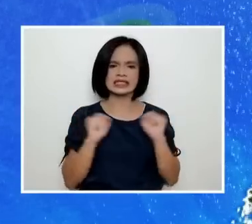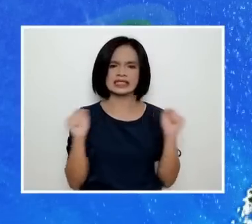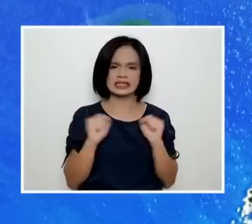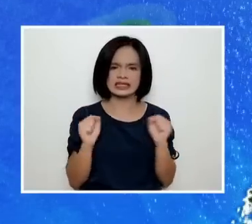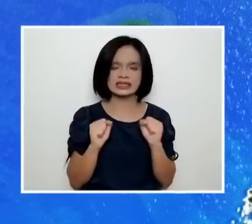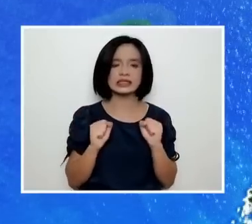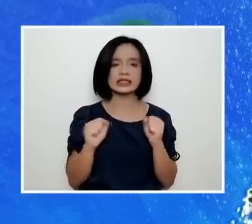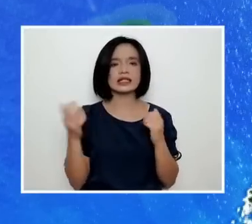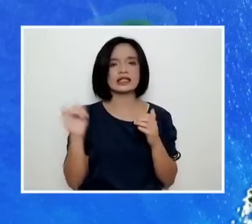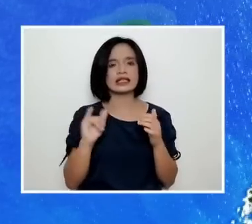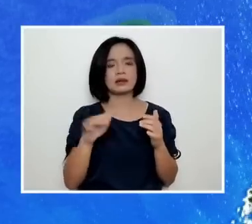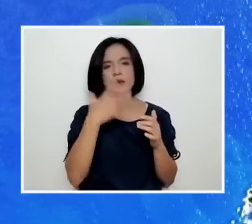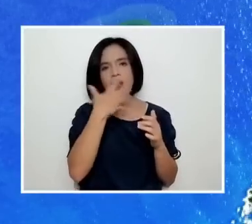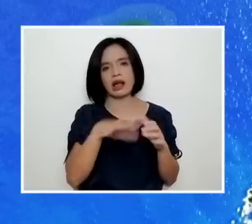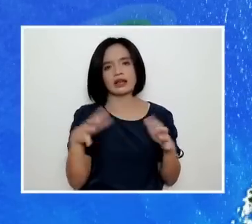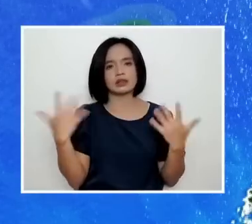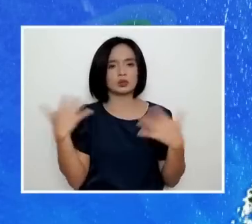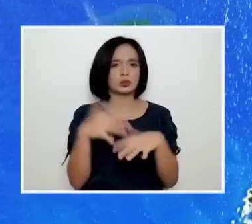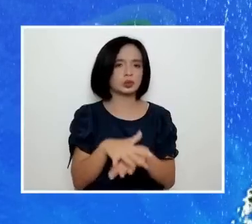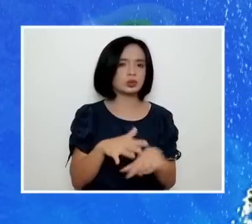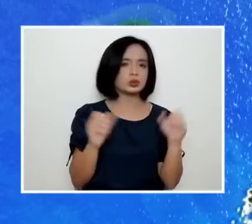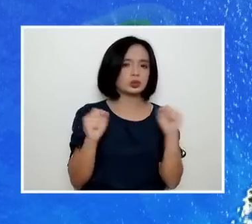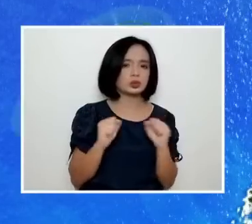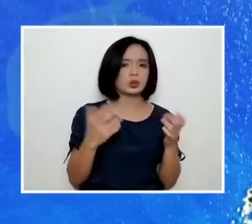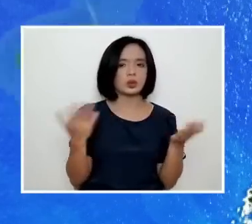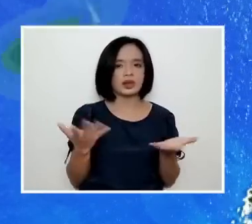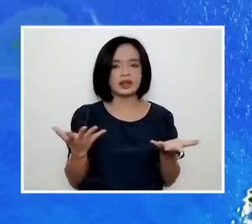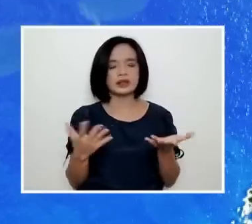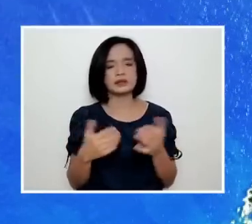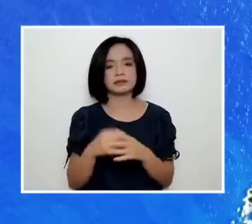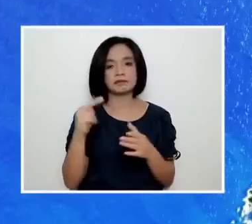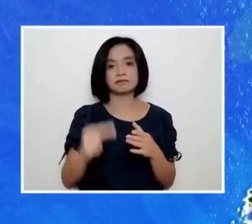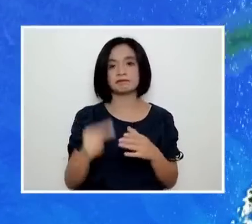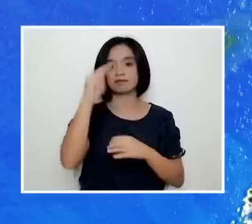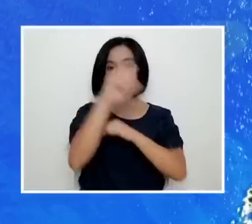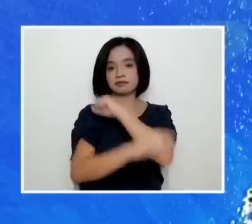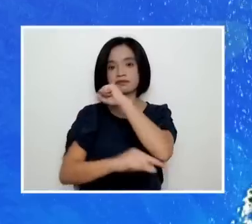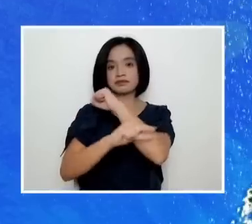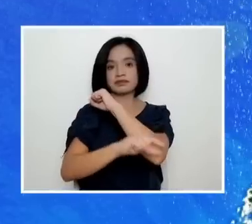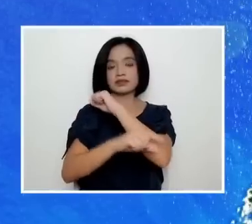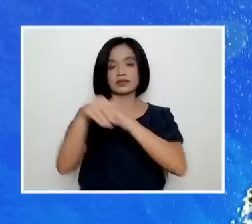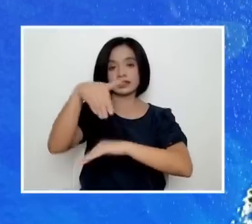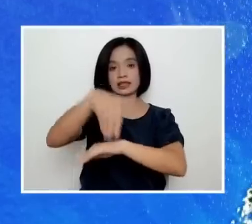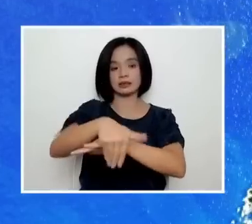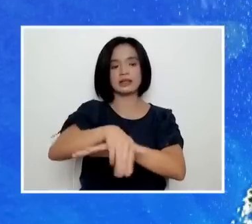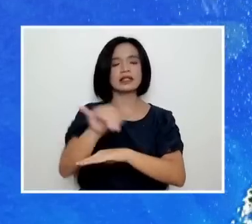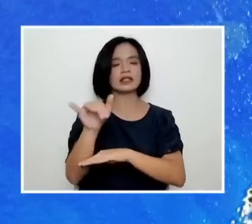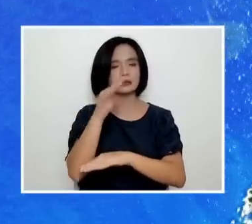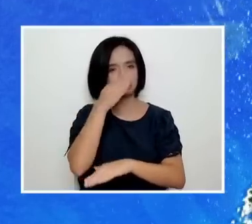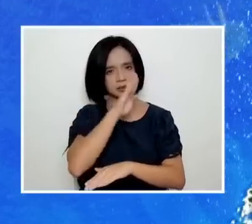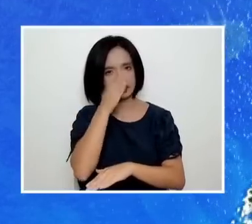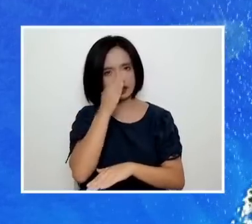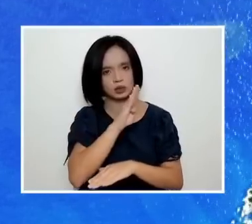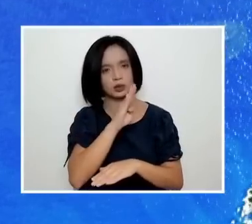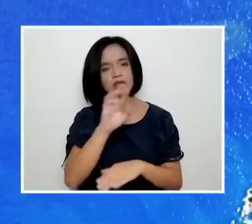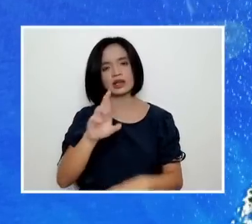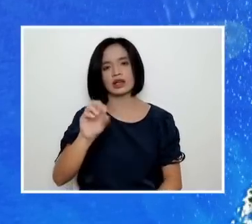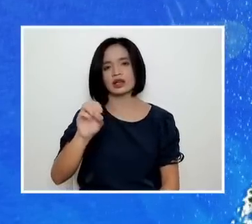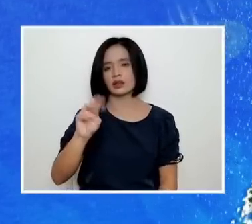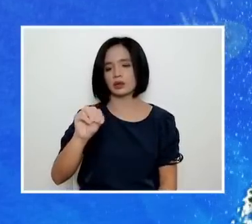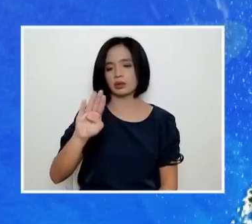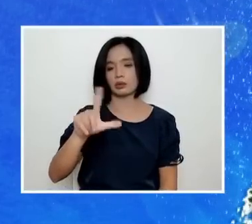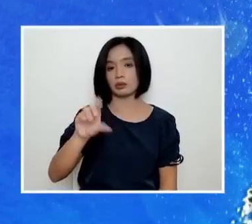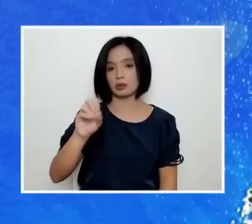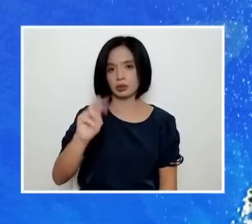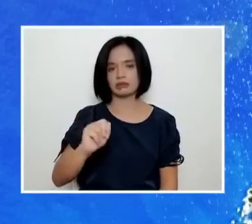shear line sa umaga sa northern part ng Quezon Province. Pagsapit ng gabi, nasa Bicol Region na at Romblon ang malalakas na mga pag-ulan